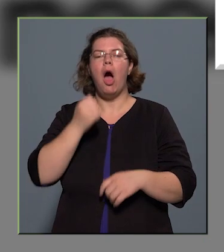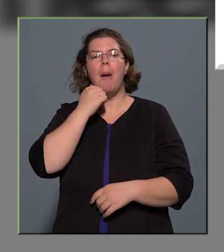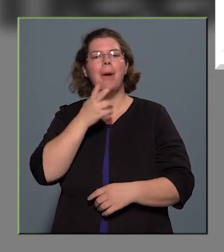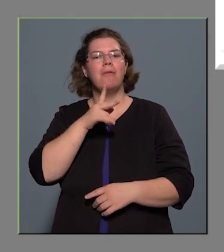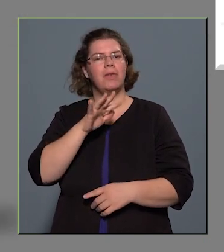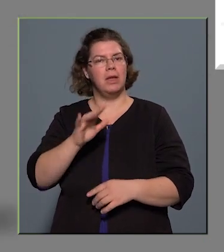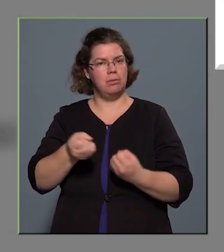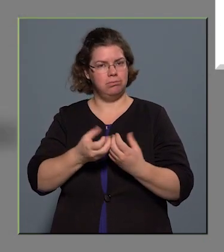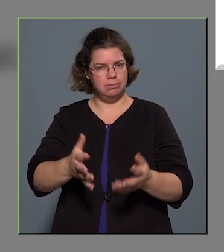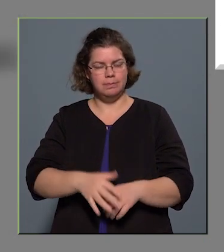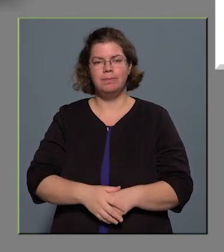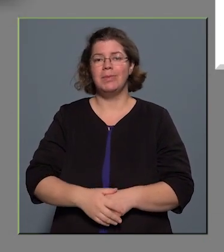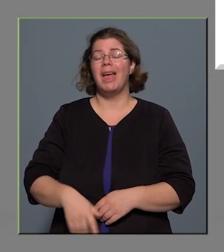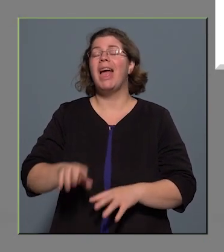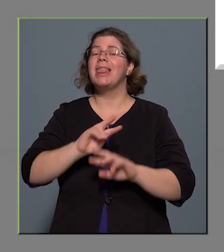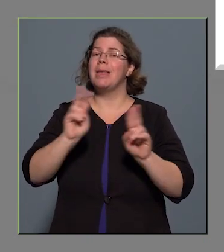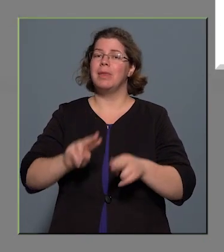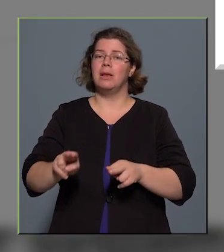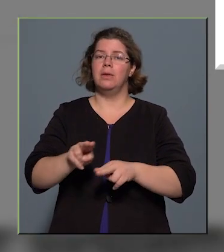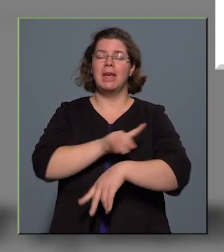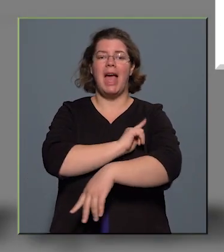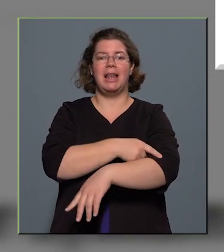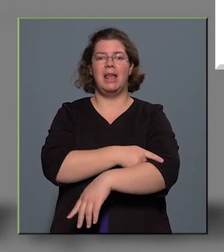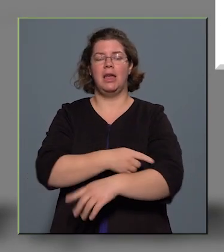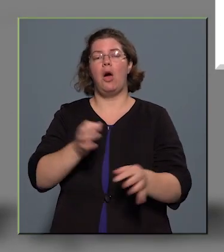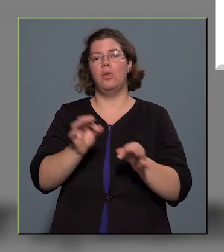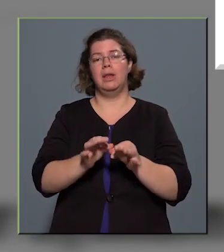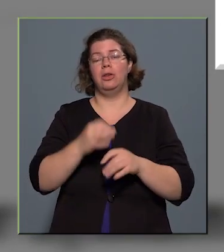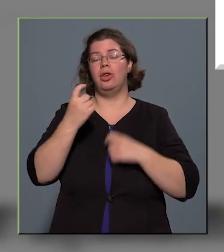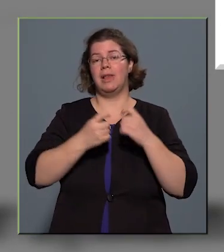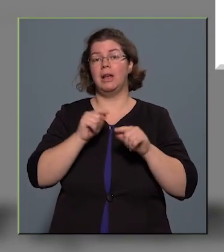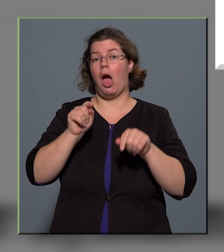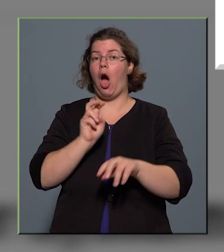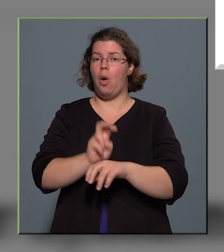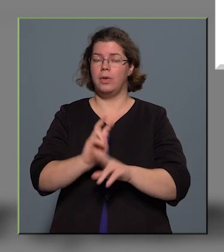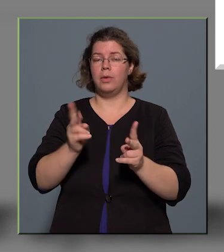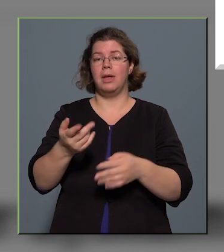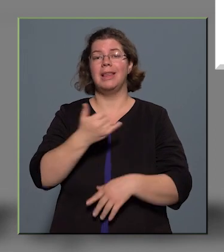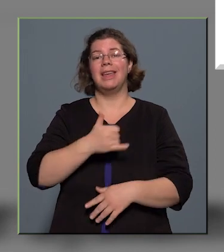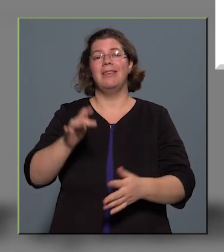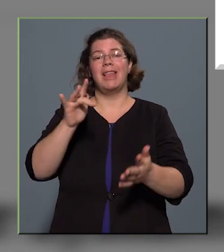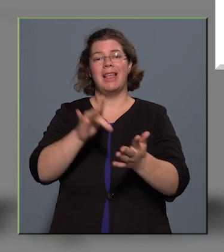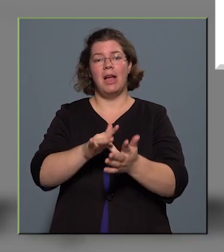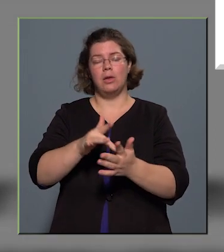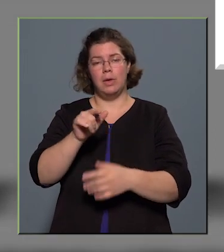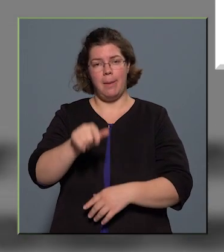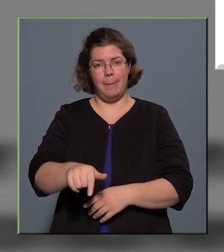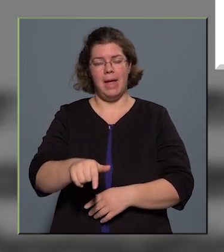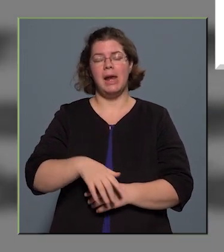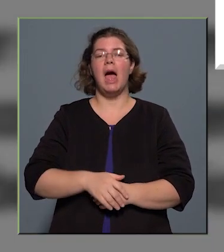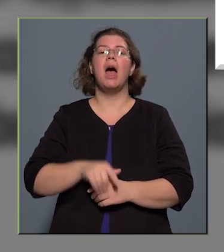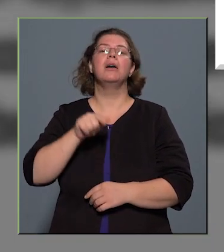A Nemzetközi Energiaügynökség szerint ahhoz, hogy az évszázad közepére nettó